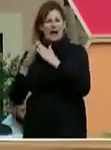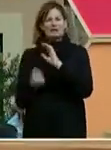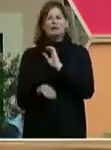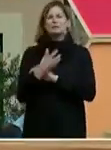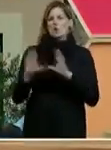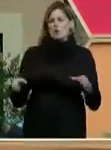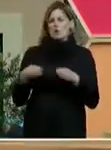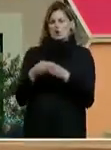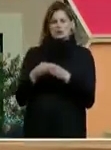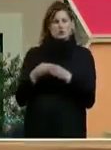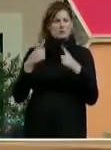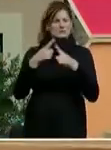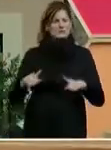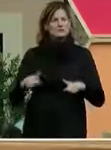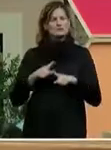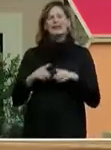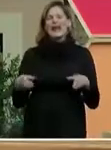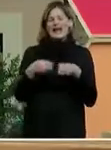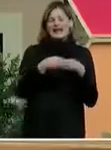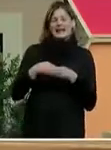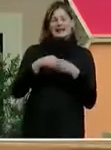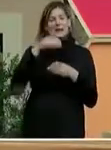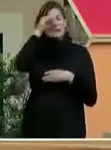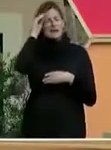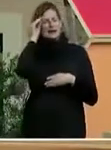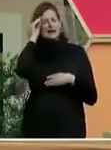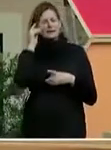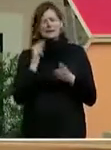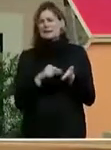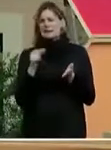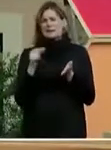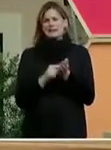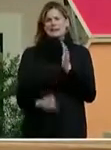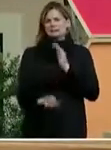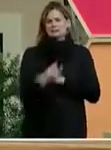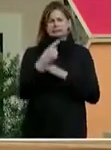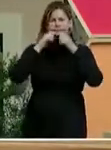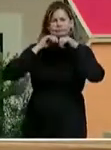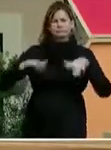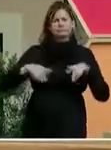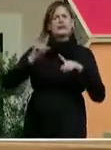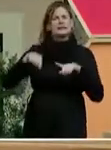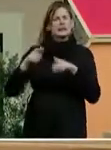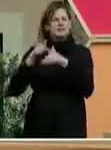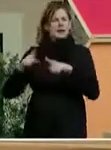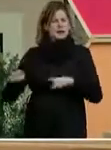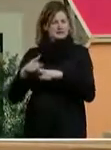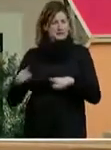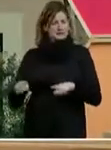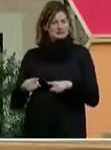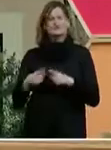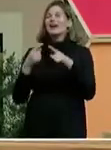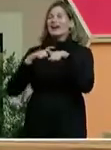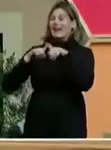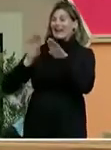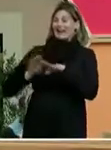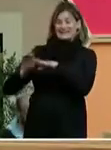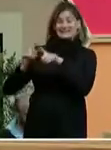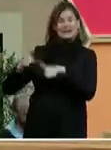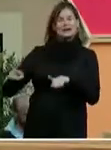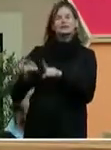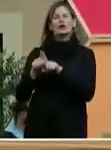Cru, l'equip de l'Ernest Maragall no va trigar res en sortir amb una cançó. Una cançó